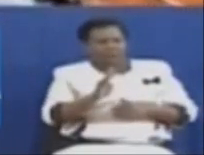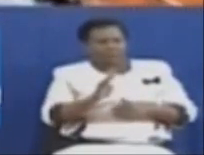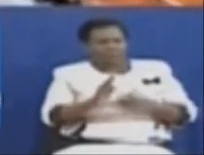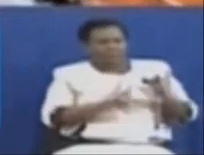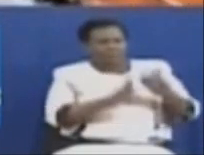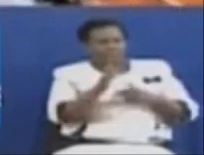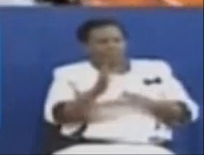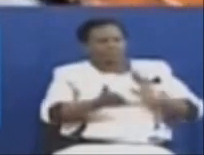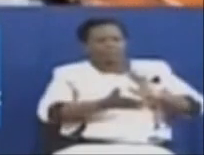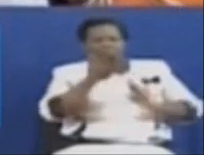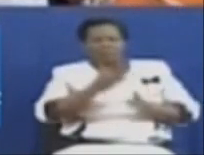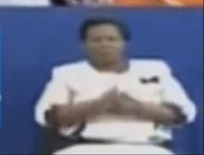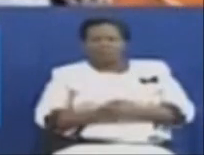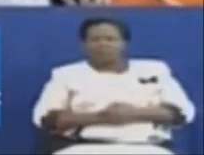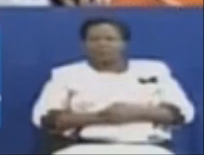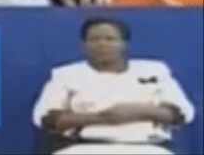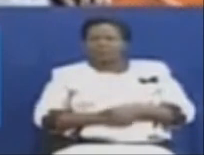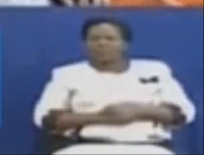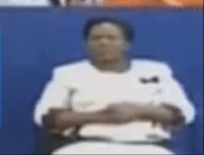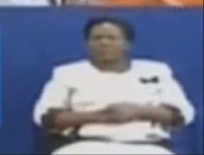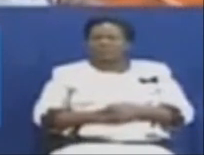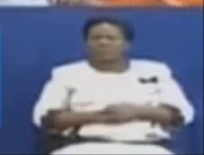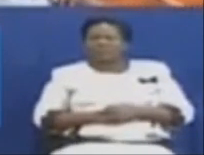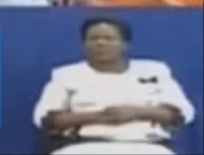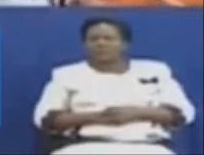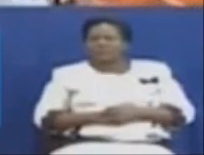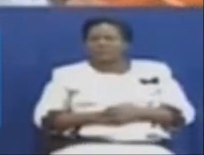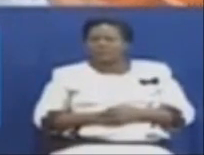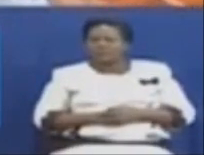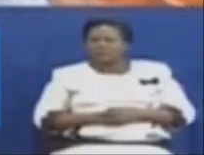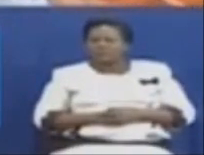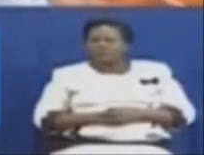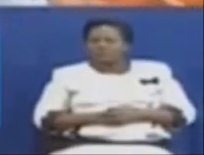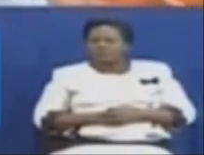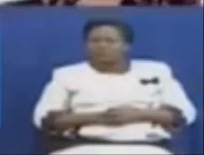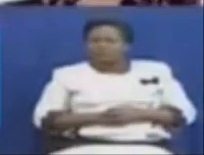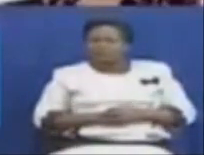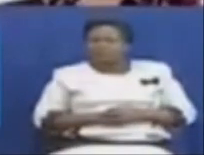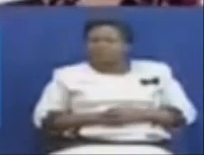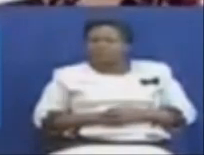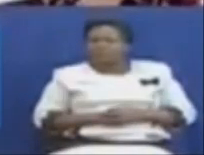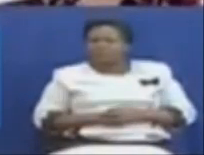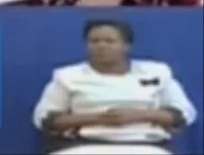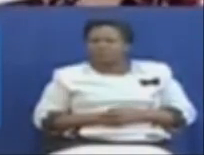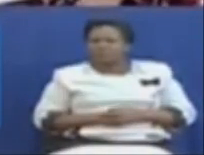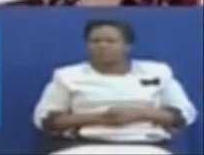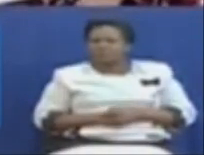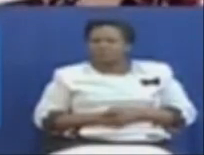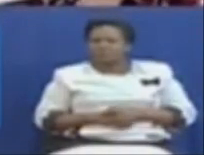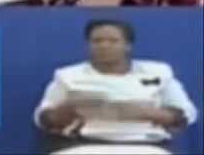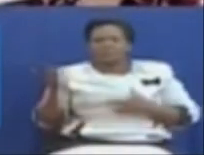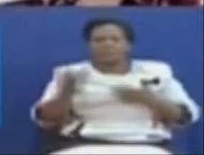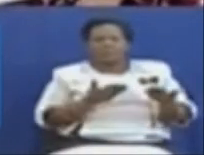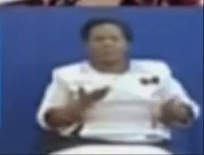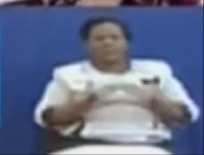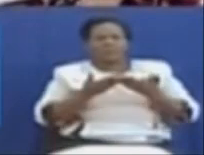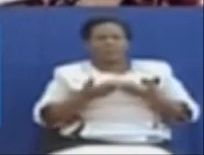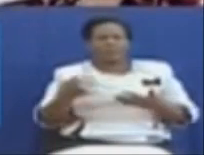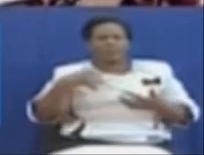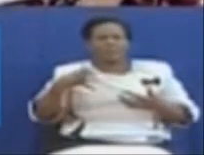Asante Mheshimiwa Naibu Spika kunipa nafasi na mimi niweze kuuliza swali la nyongeza. Pamoja na swali la msingi linalohusu baraza la